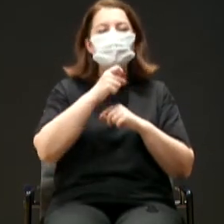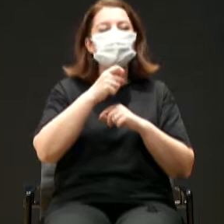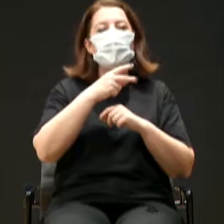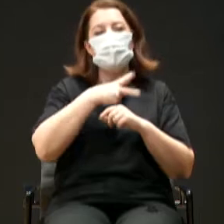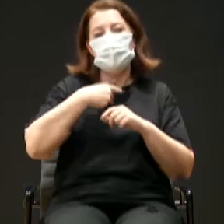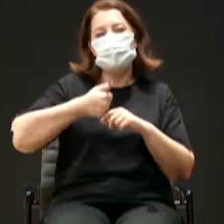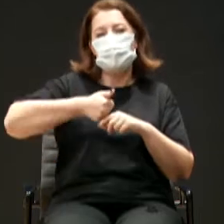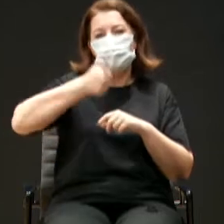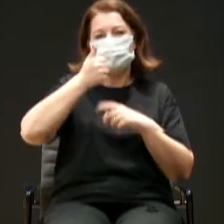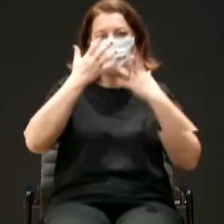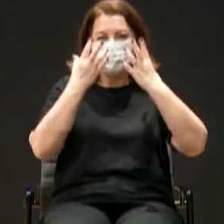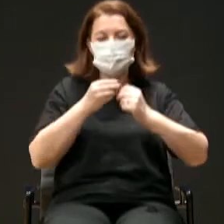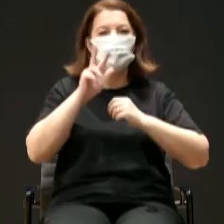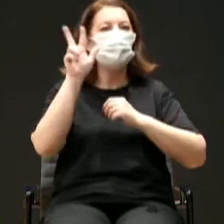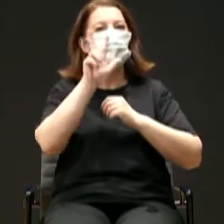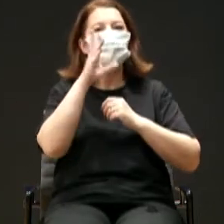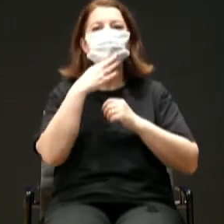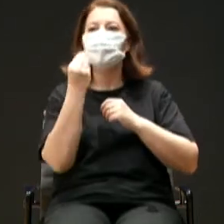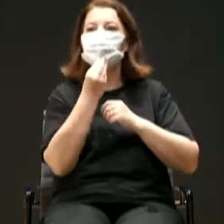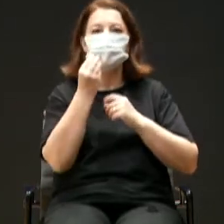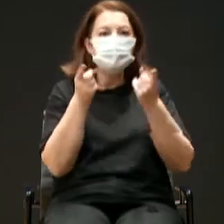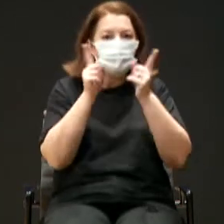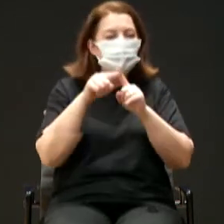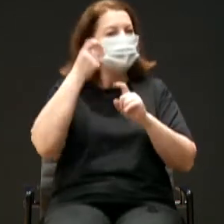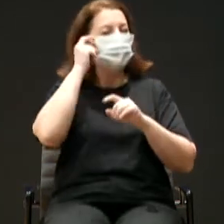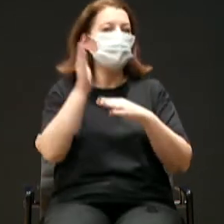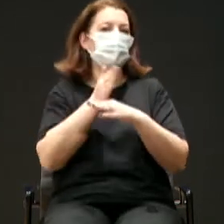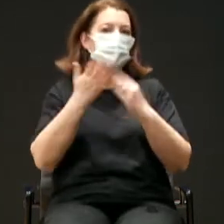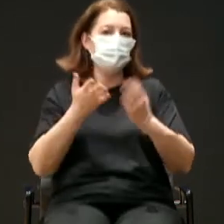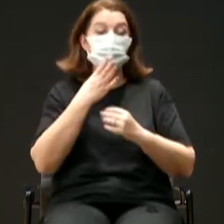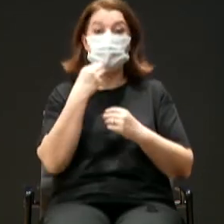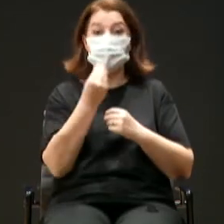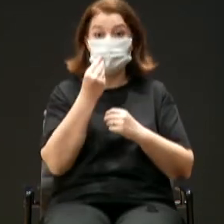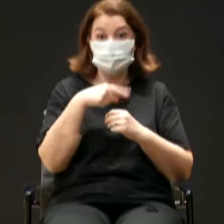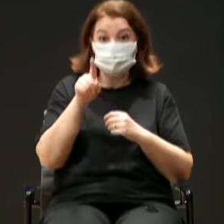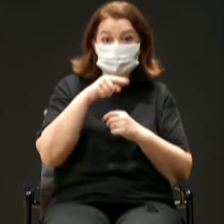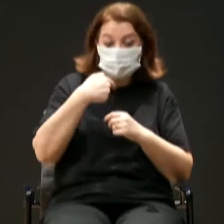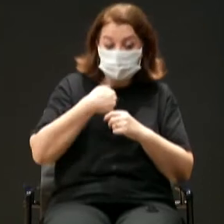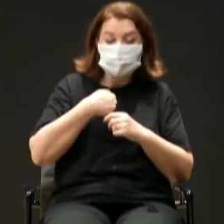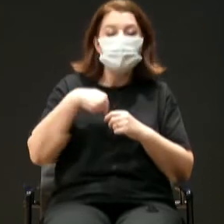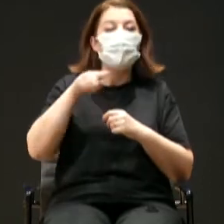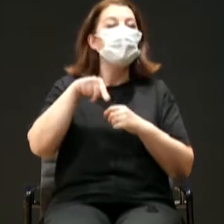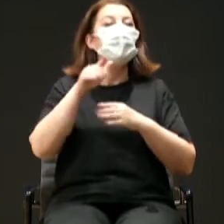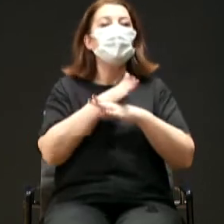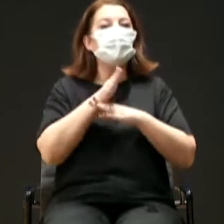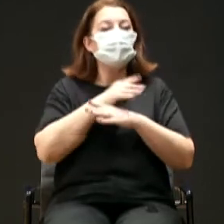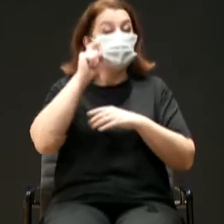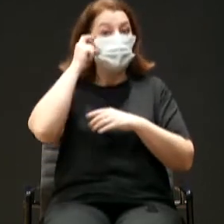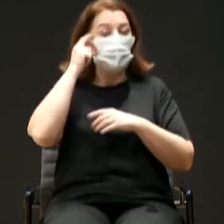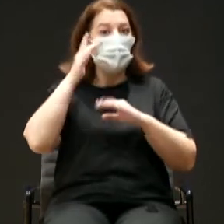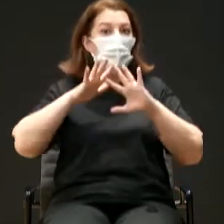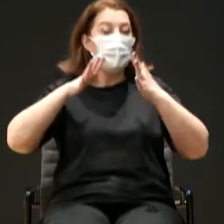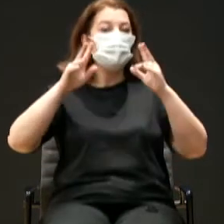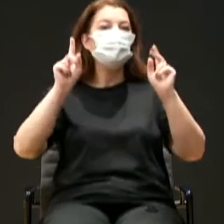30 gencimiz ile buluşarak fikirlerini paylaşmışlardır. Gençlerimizin bizlerle paylaştığı fikirlerin parlaklığı